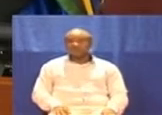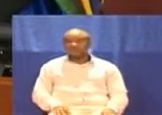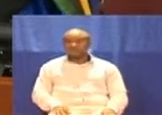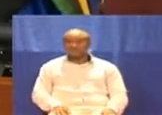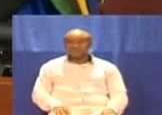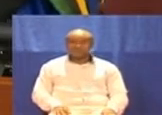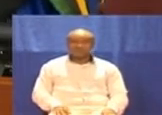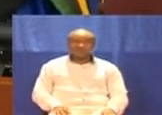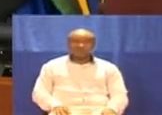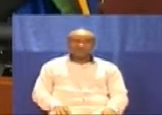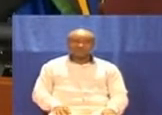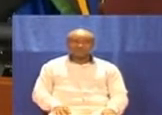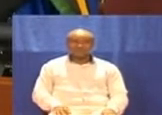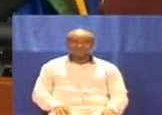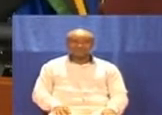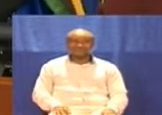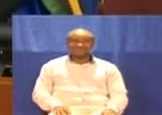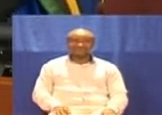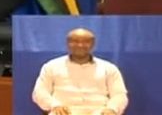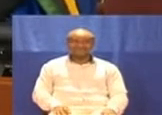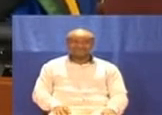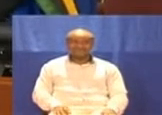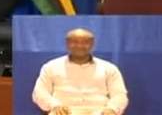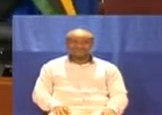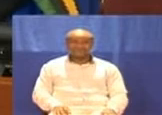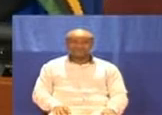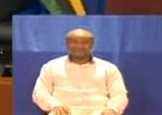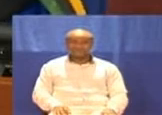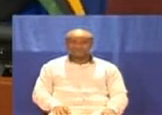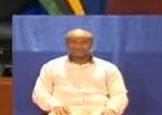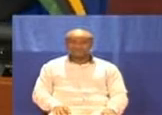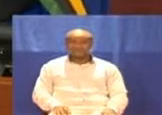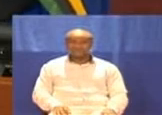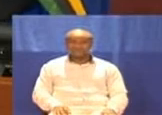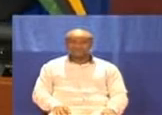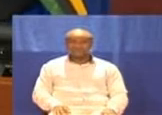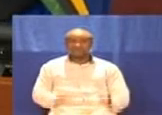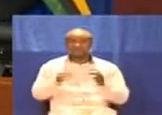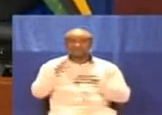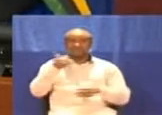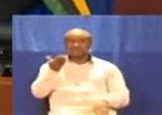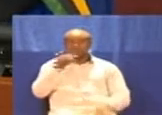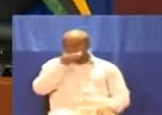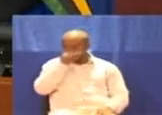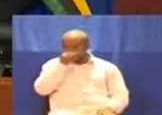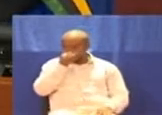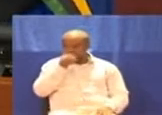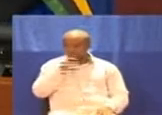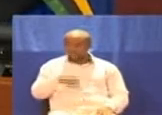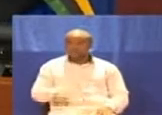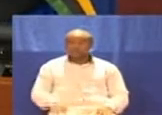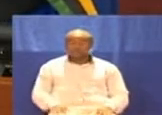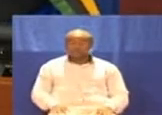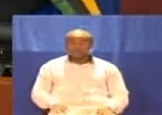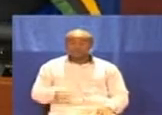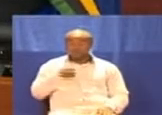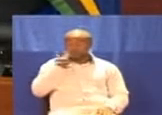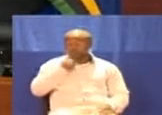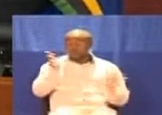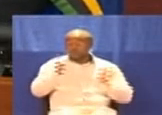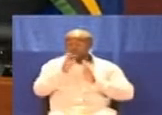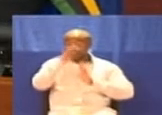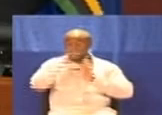mti, ambapo tutakabidhi serikalini shule na profesa, na kuomba ratiba hiyo uitunze